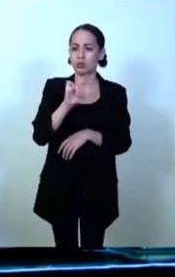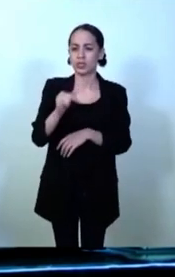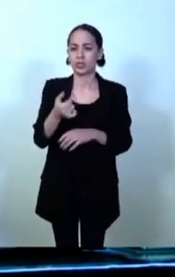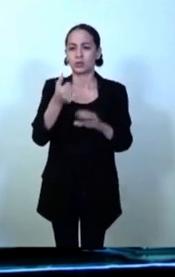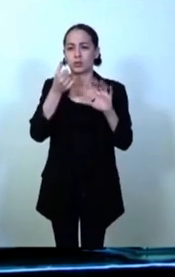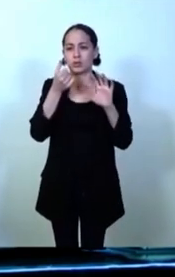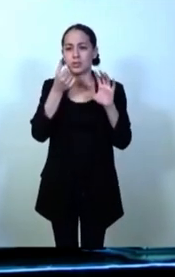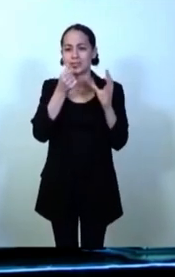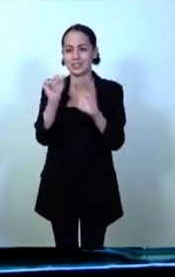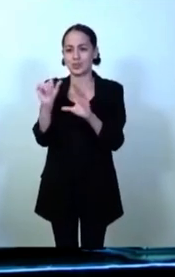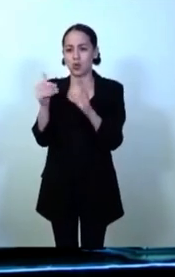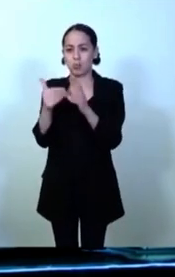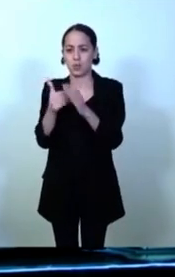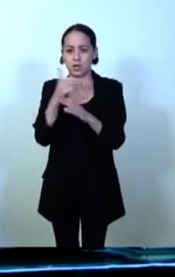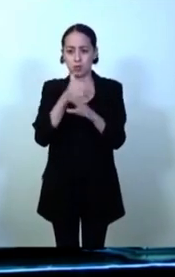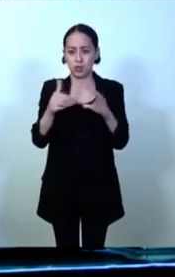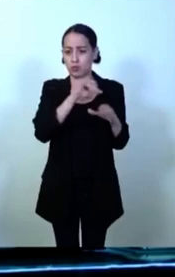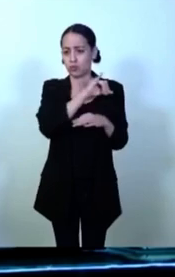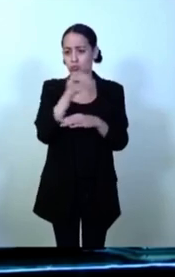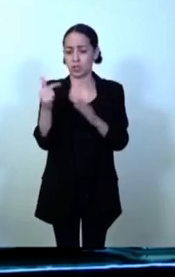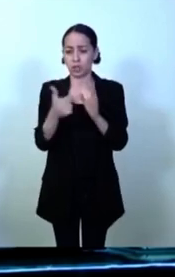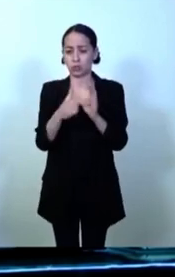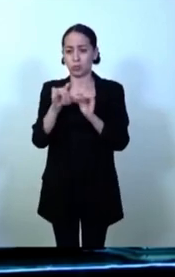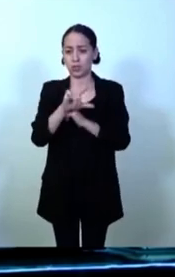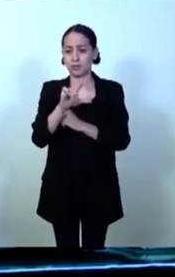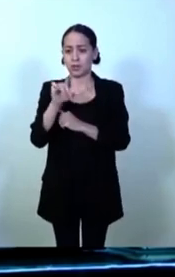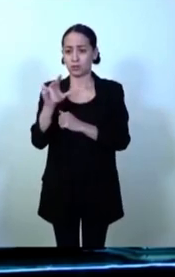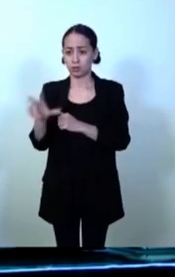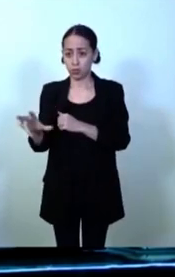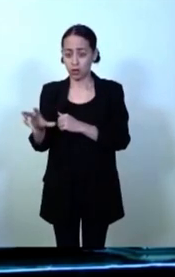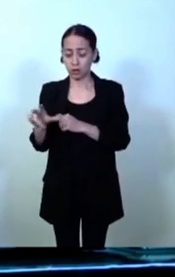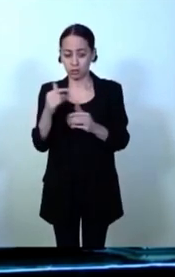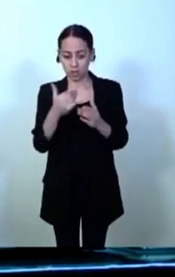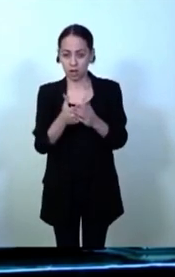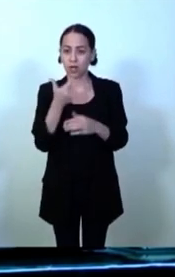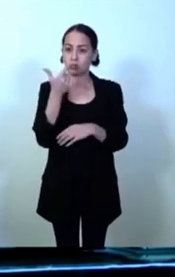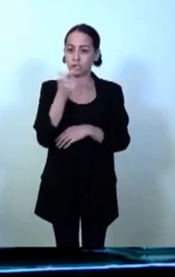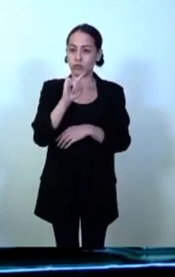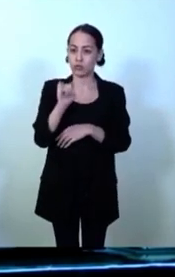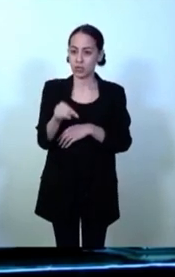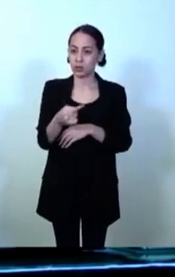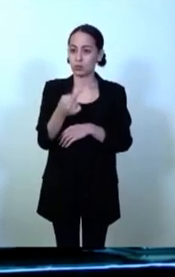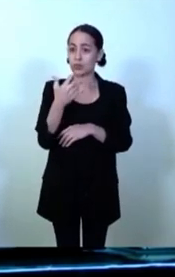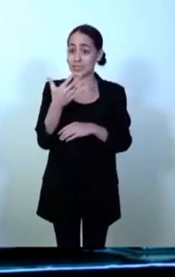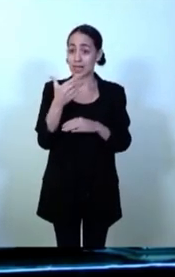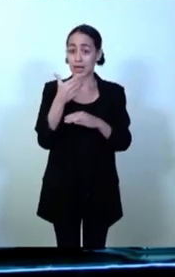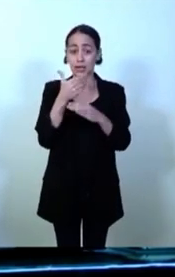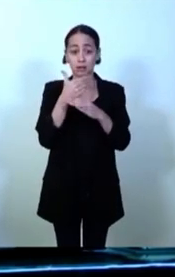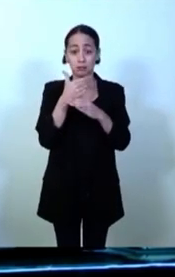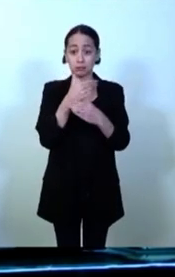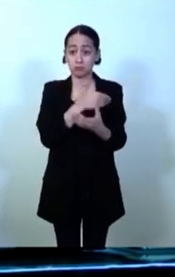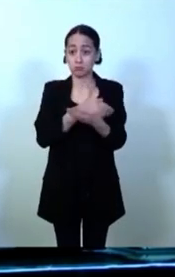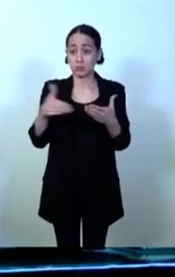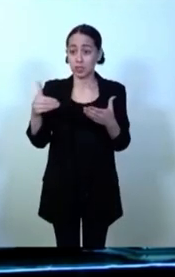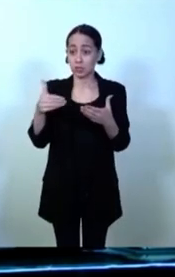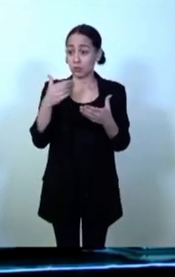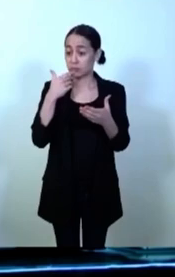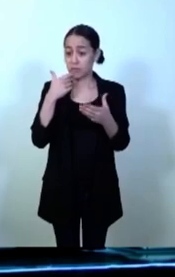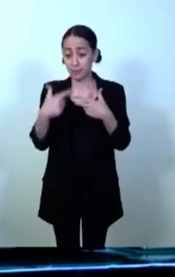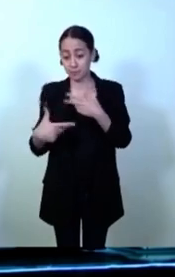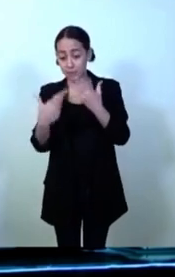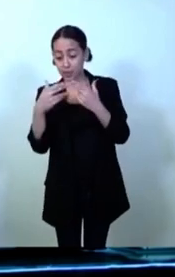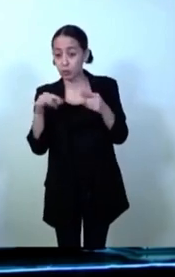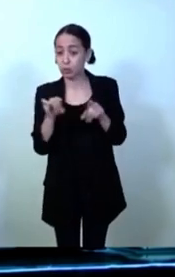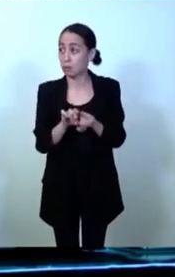jusqu'en 2023, là où vous prévoyez 2 500 000 sur la même période. Vous poursuivez, et c'est bien, mais finalement, rien